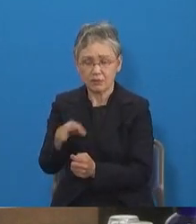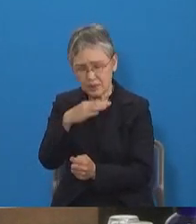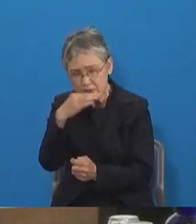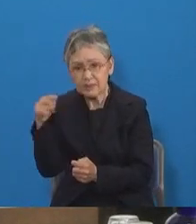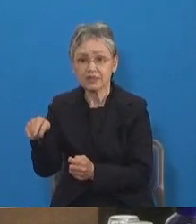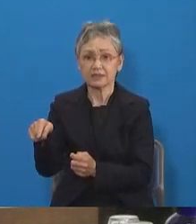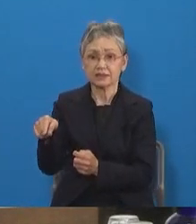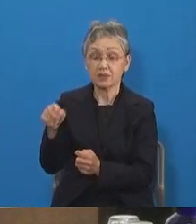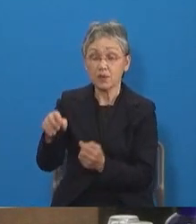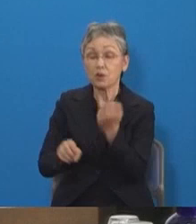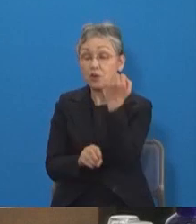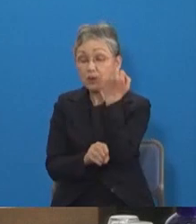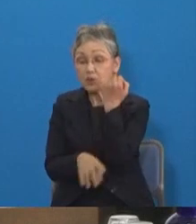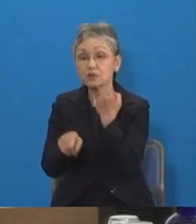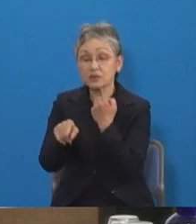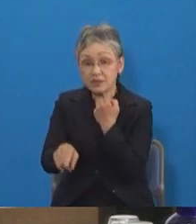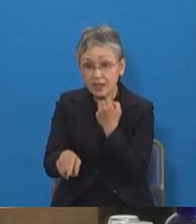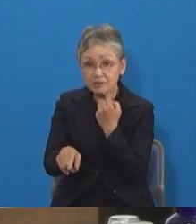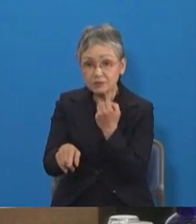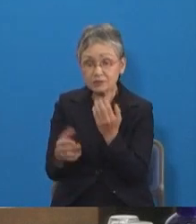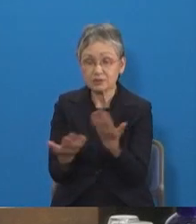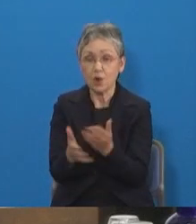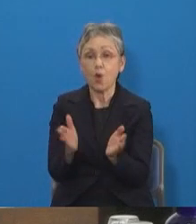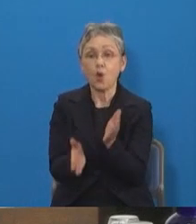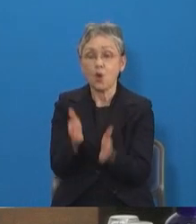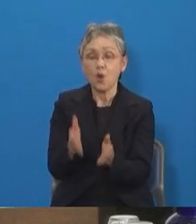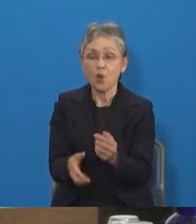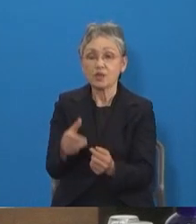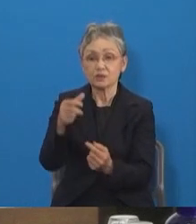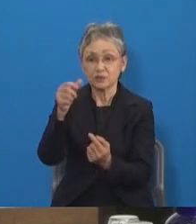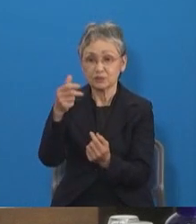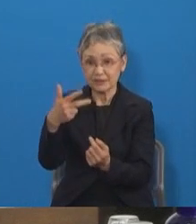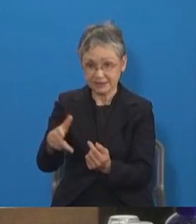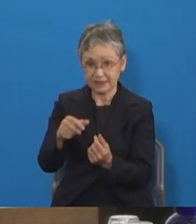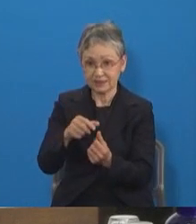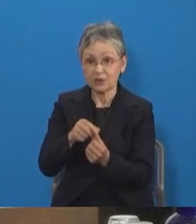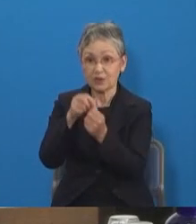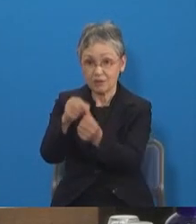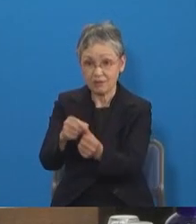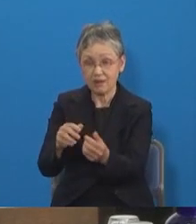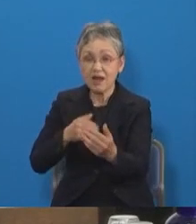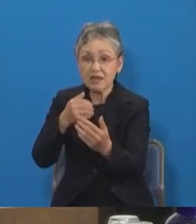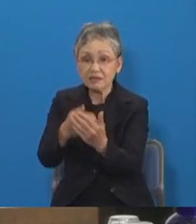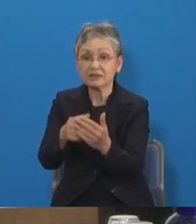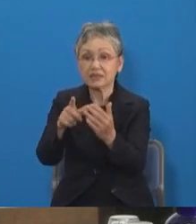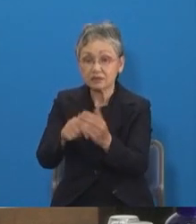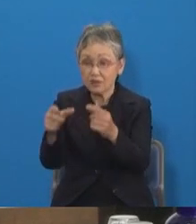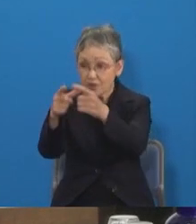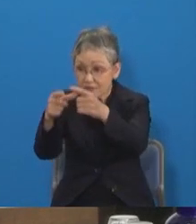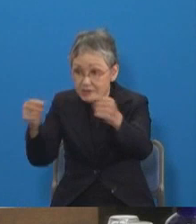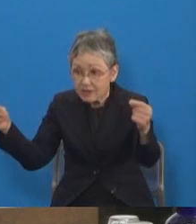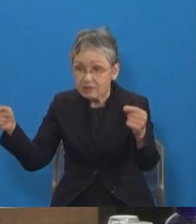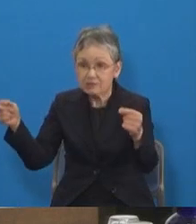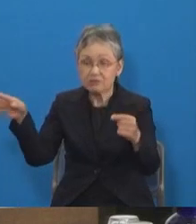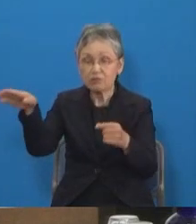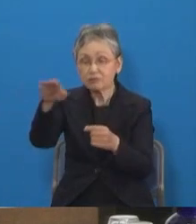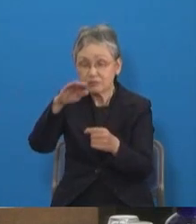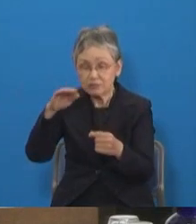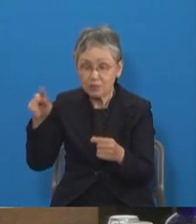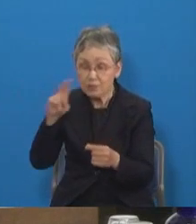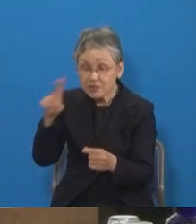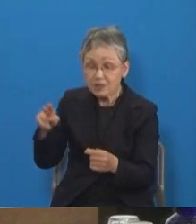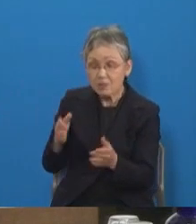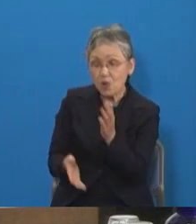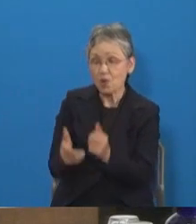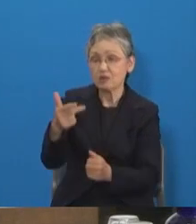保育士の配置率の改善が実現すると、全国的に保育士のニーズが増すことが予想されるために、保育の担い手確保の取